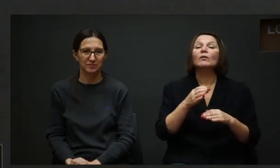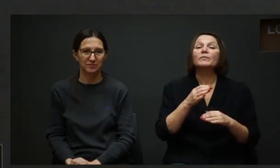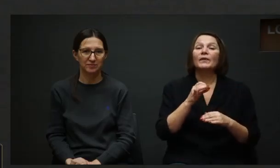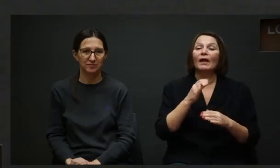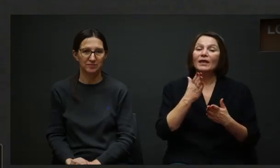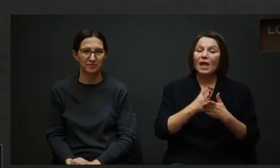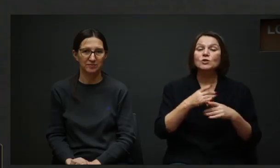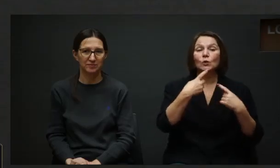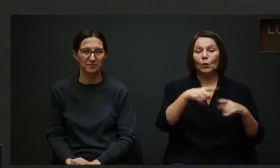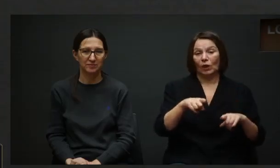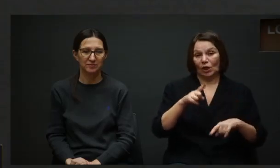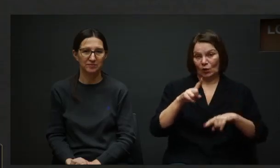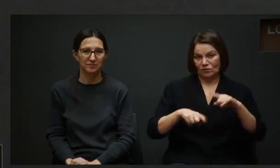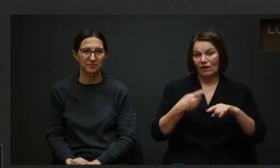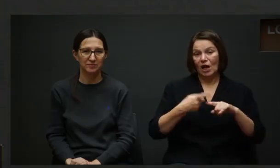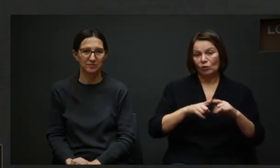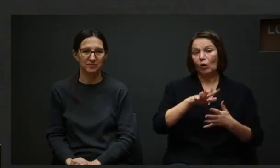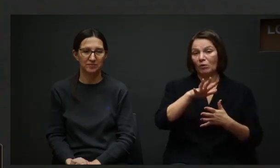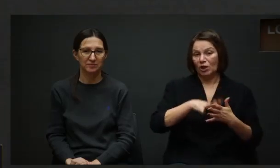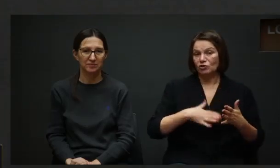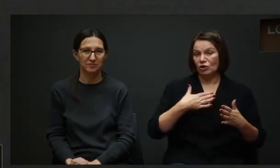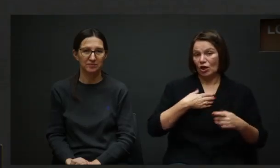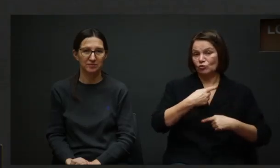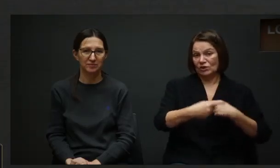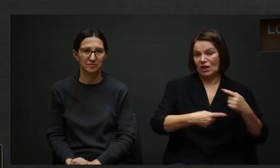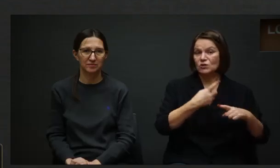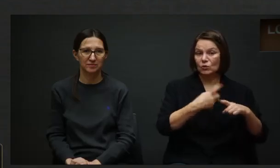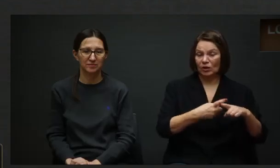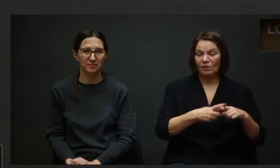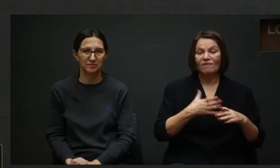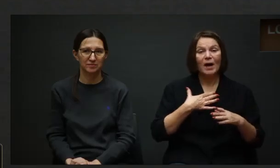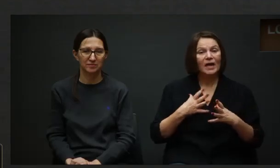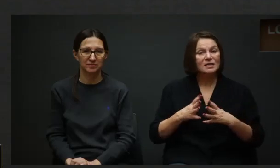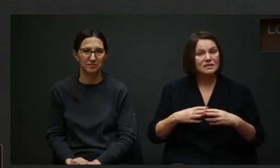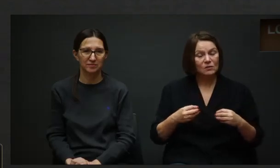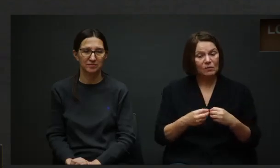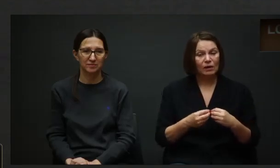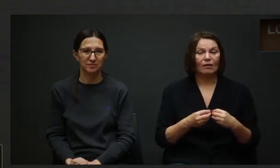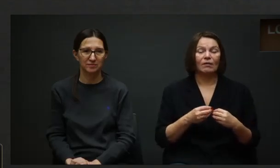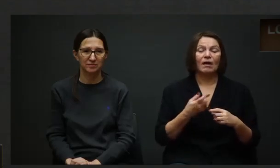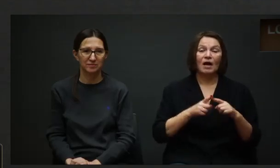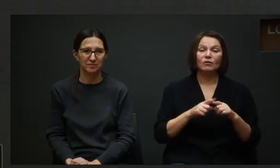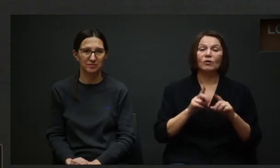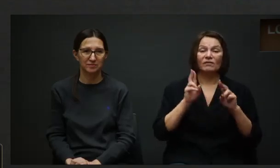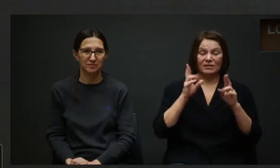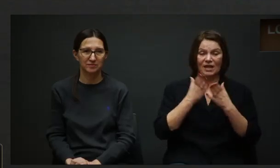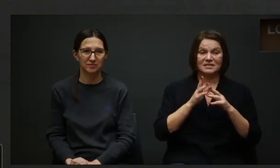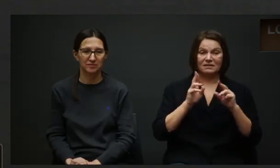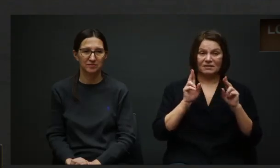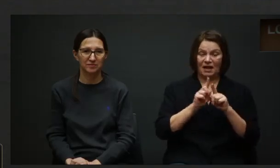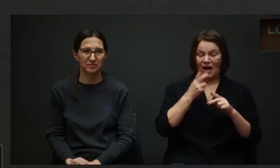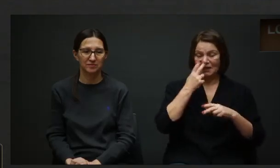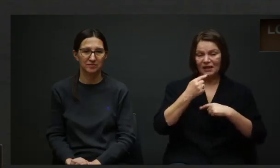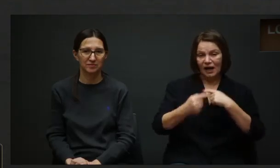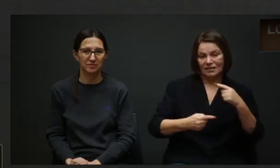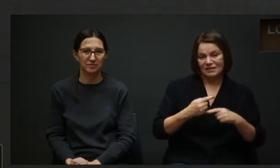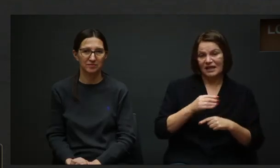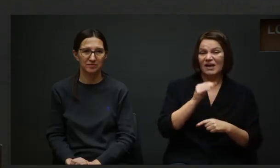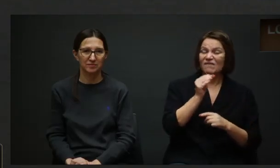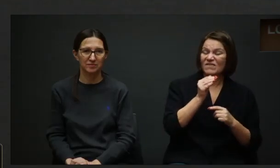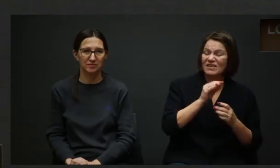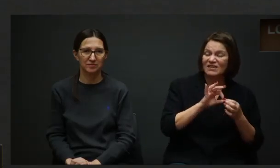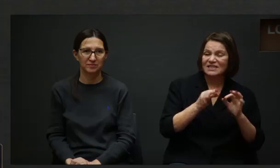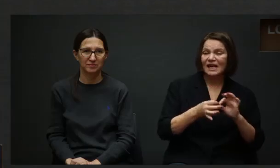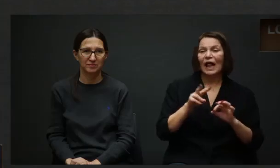династию продолжают. Но в моей семье, как это принято в лучших традициях про физиков и лириков, конечно же, всегда были и дома